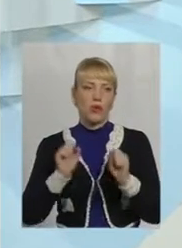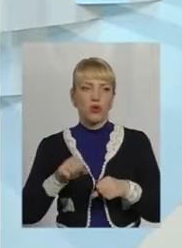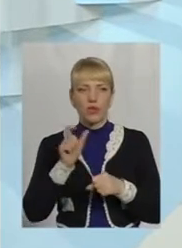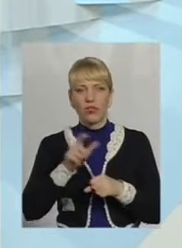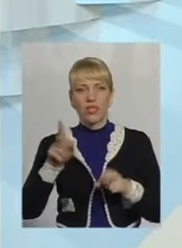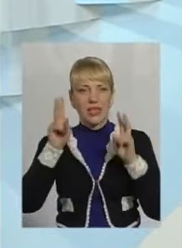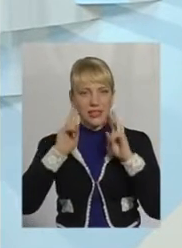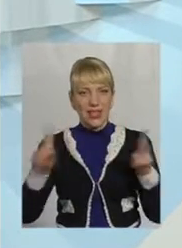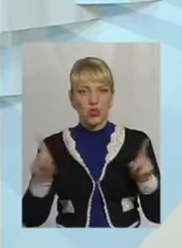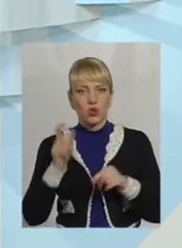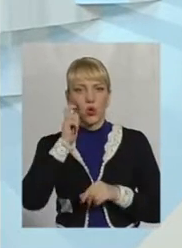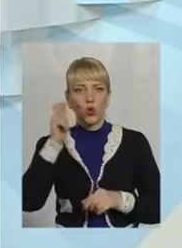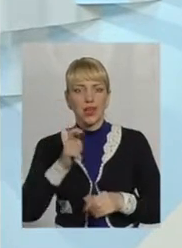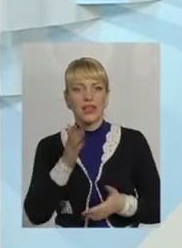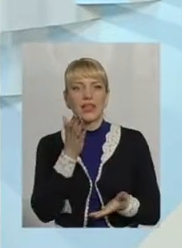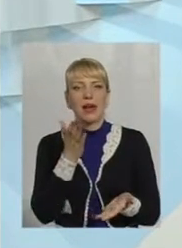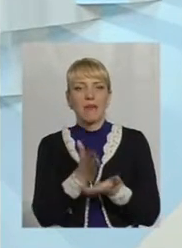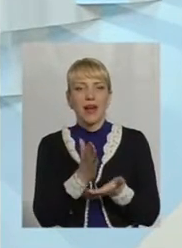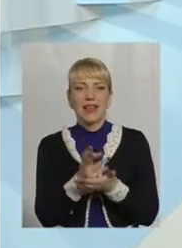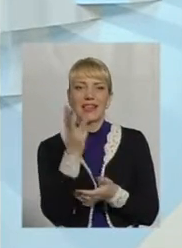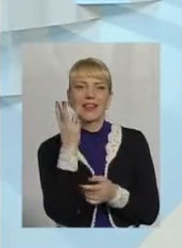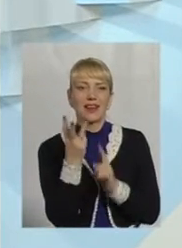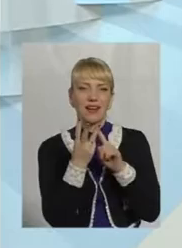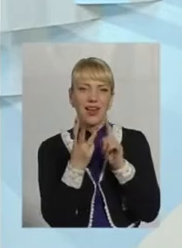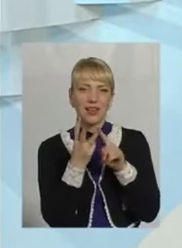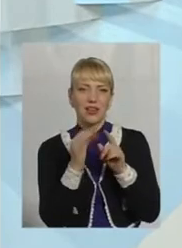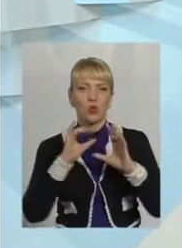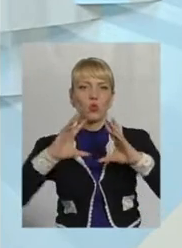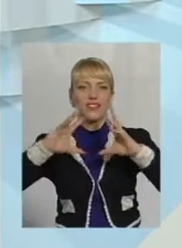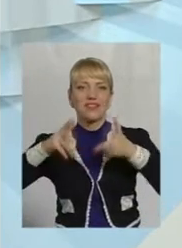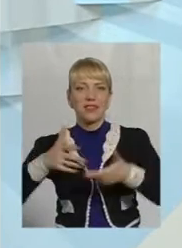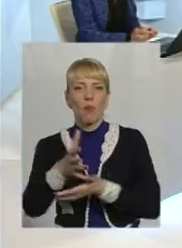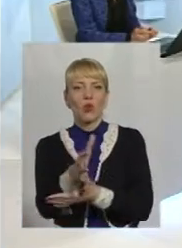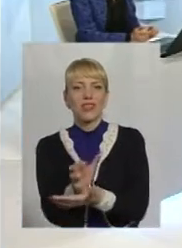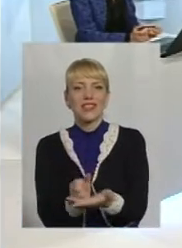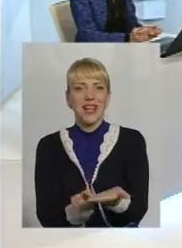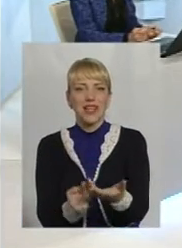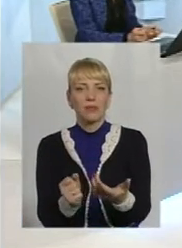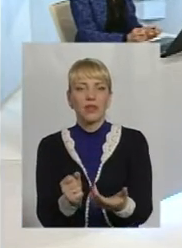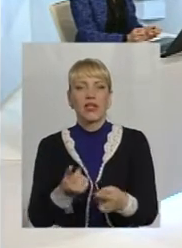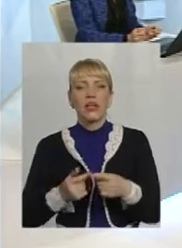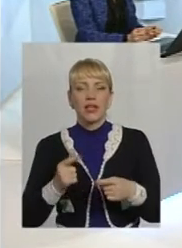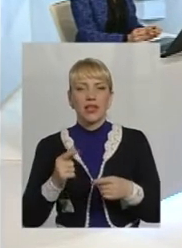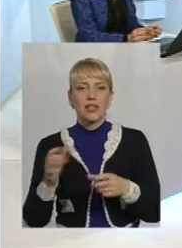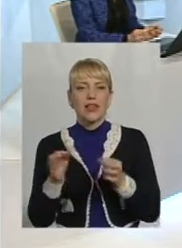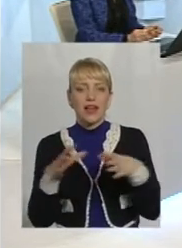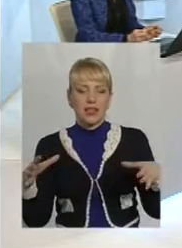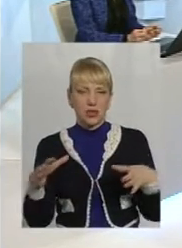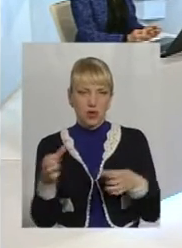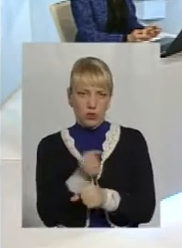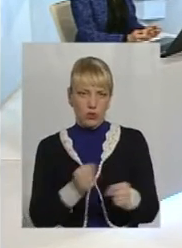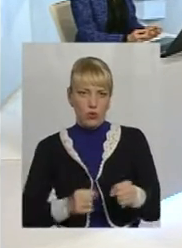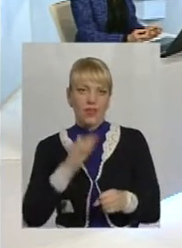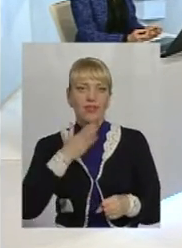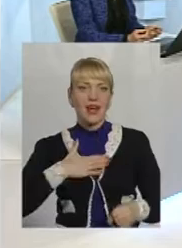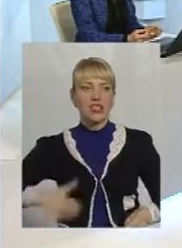не знають, що Україна володіла третім за потугою потенціалом світовим ядерних озброєнь. На нашій